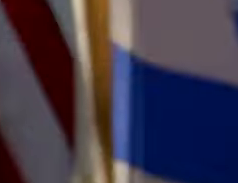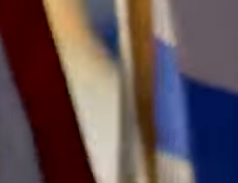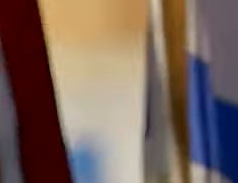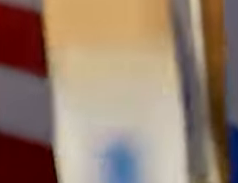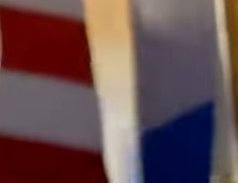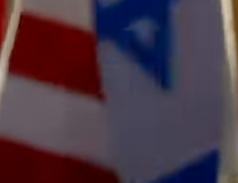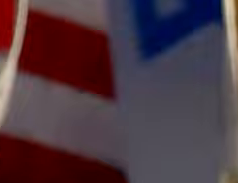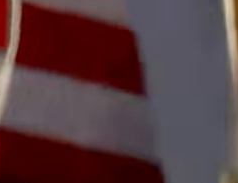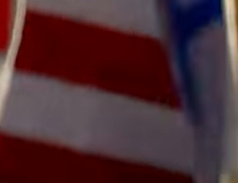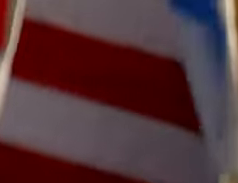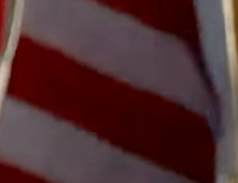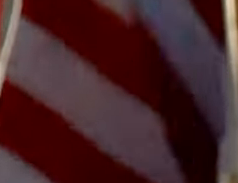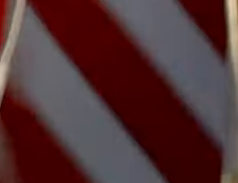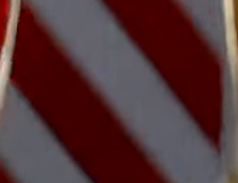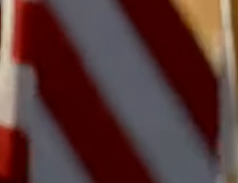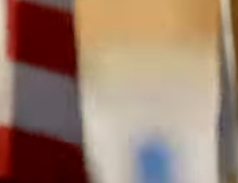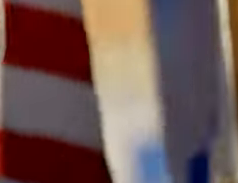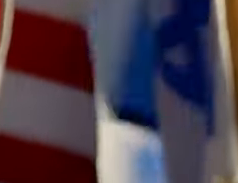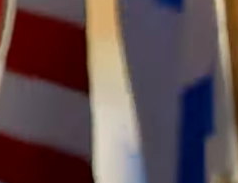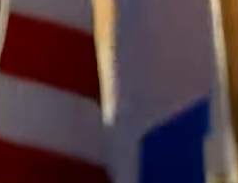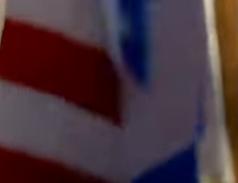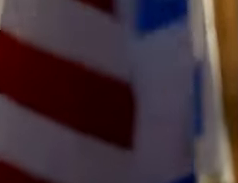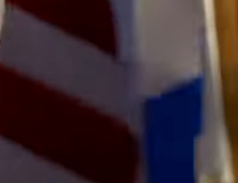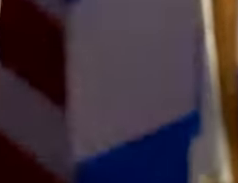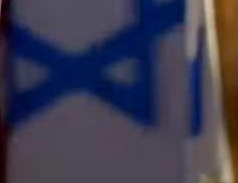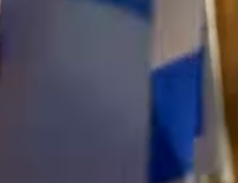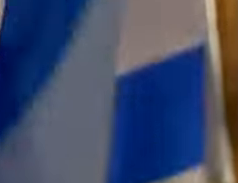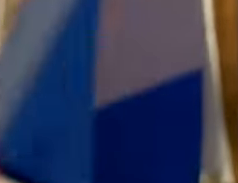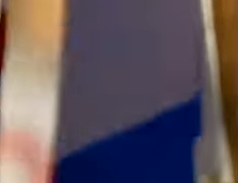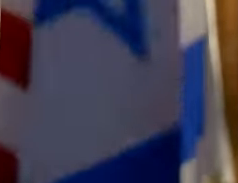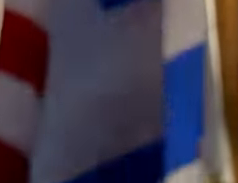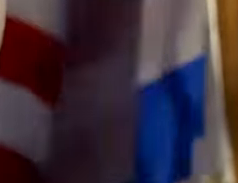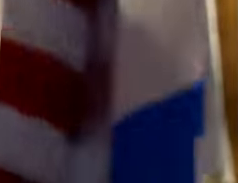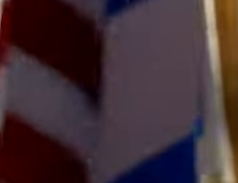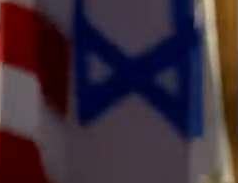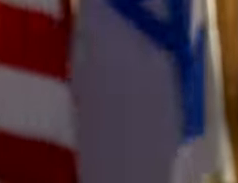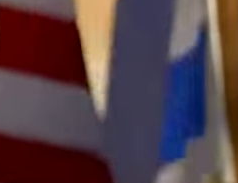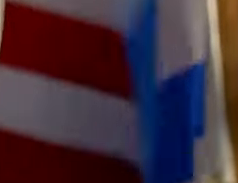למעלות אשא עיניי אל